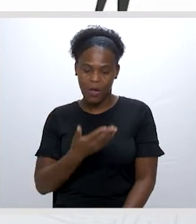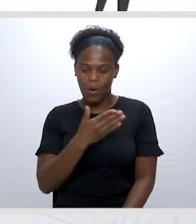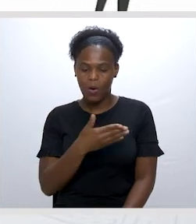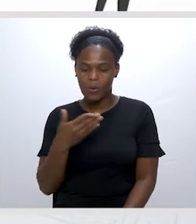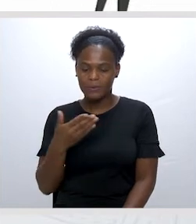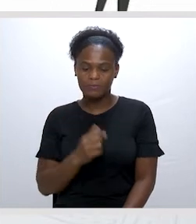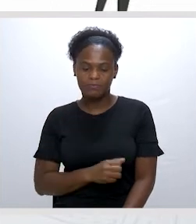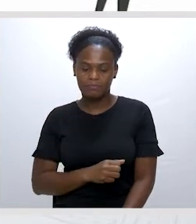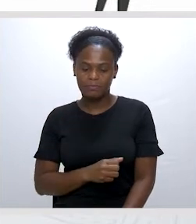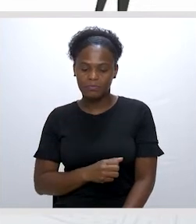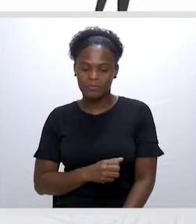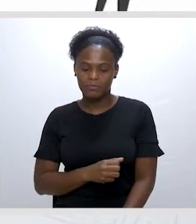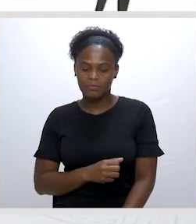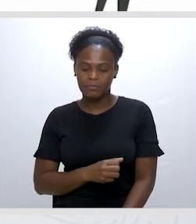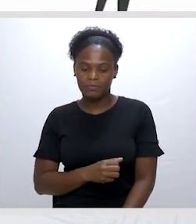11.